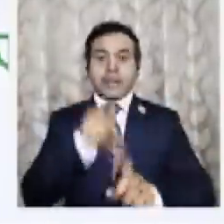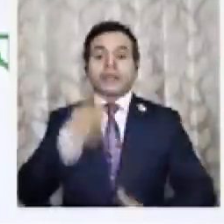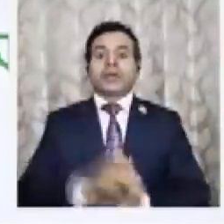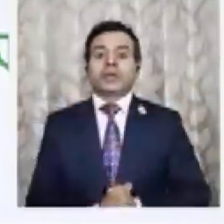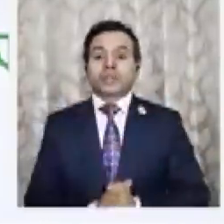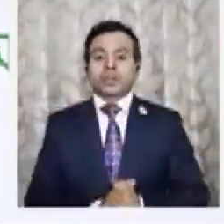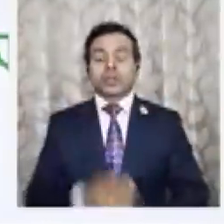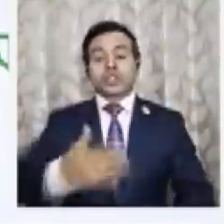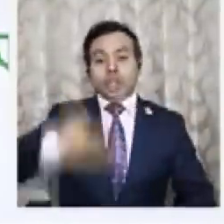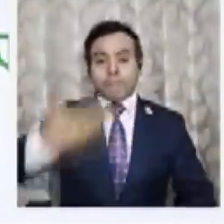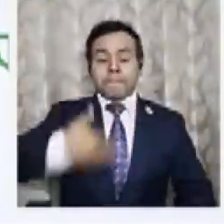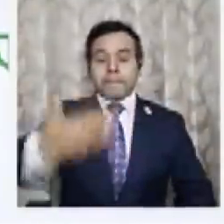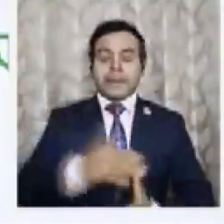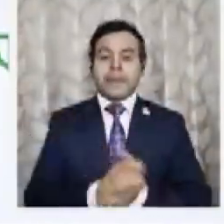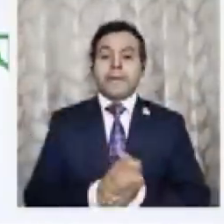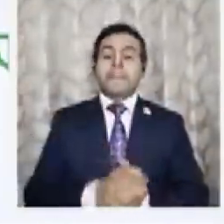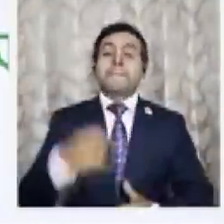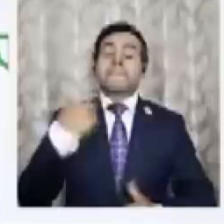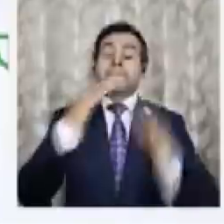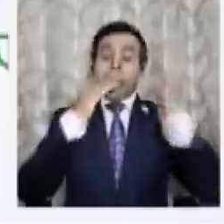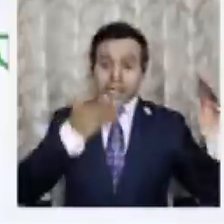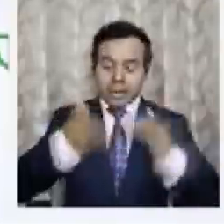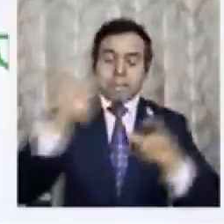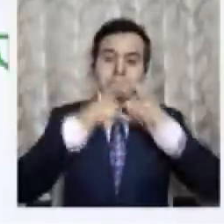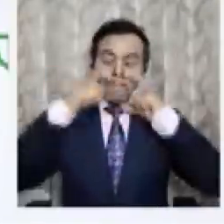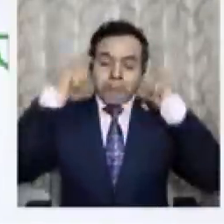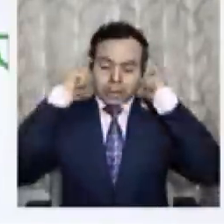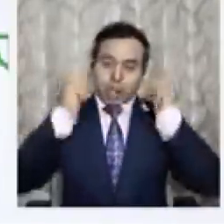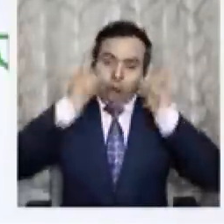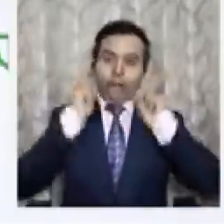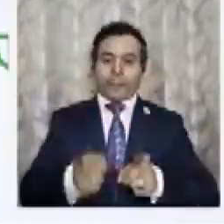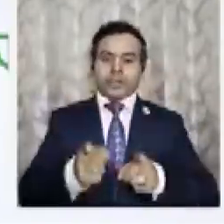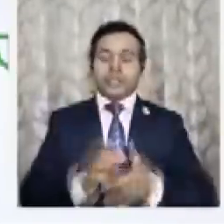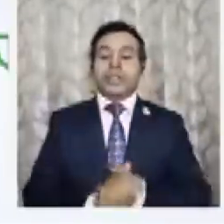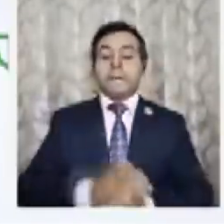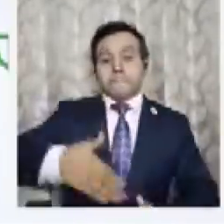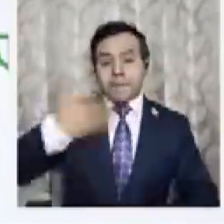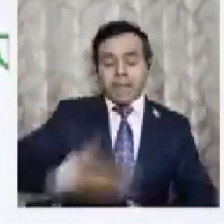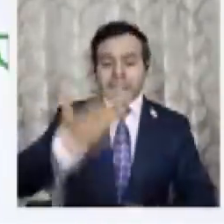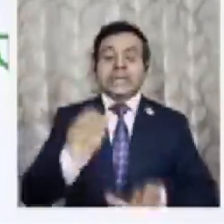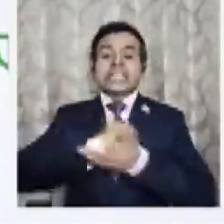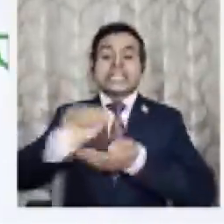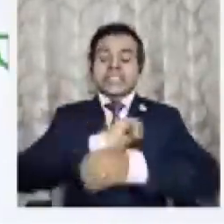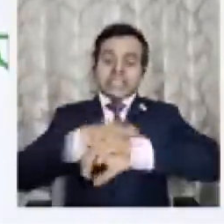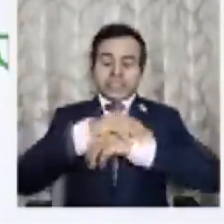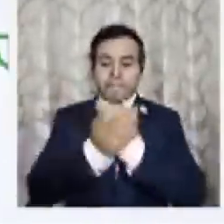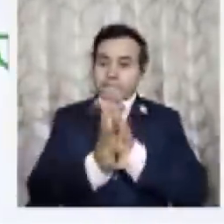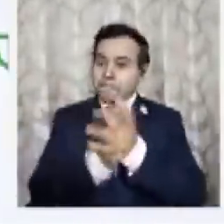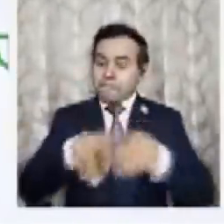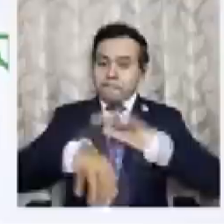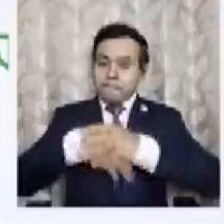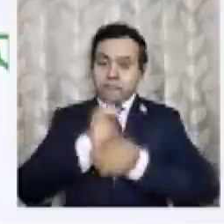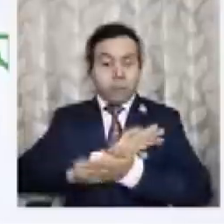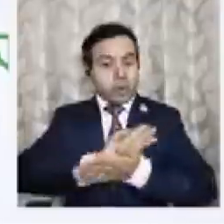এবং সবচেয়ে কার্যকরী সুরক্ষার উপায় সবসময় বাইরে বের হলেই মাস্ক পরা,